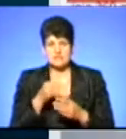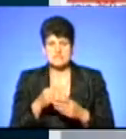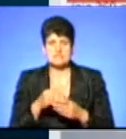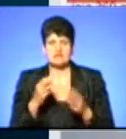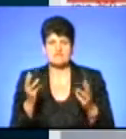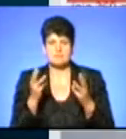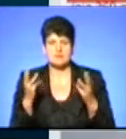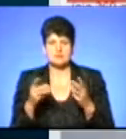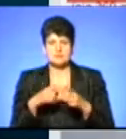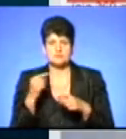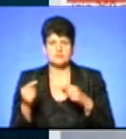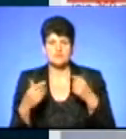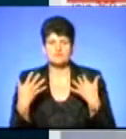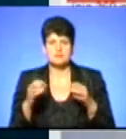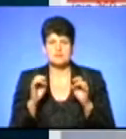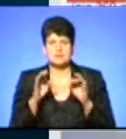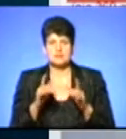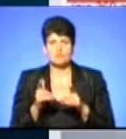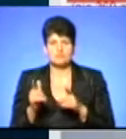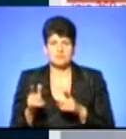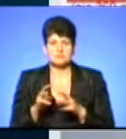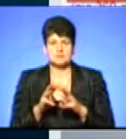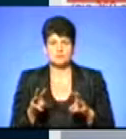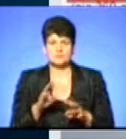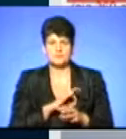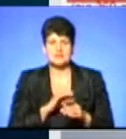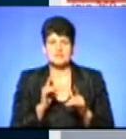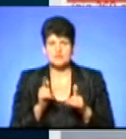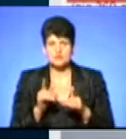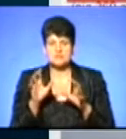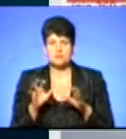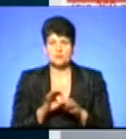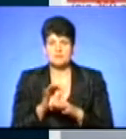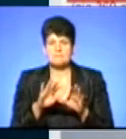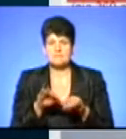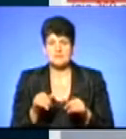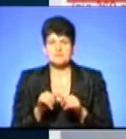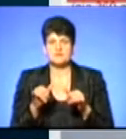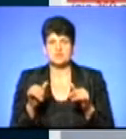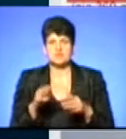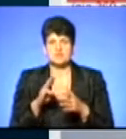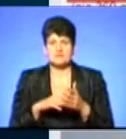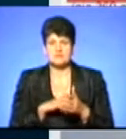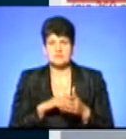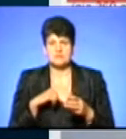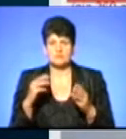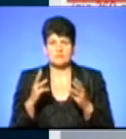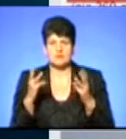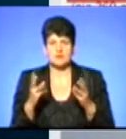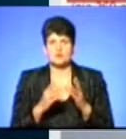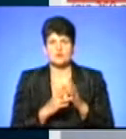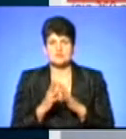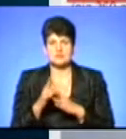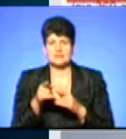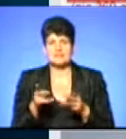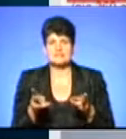випалювання рослинності вже передано на погодження до Мін'юсту. Згідно з законопроектом, після підвищення штрафи за самовільне випалювання рослинності або